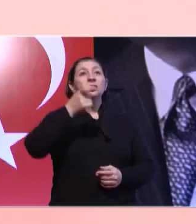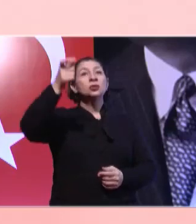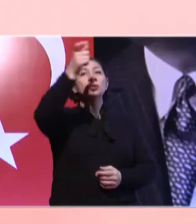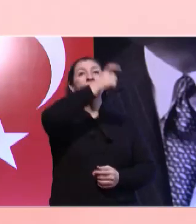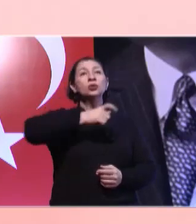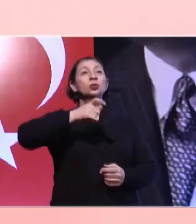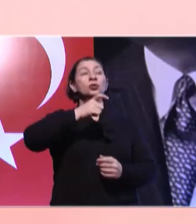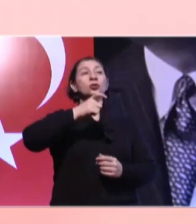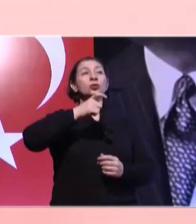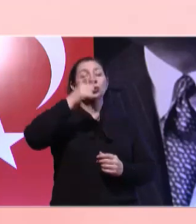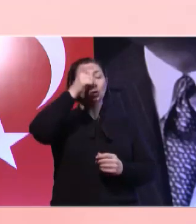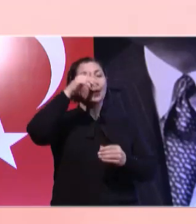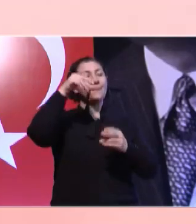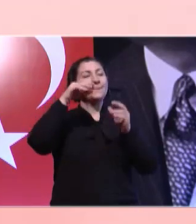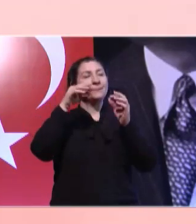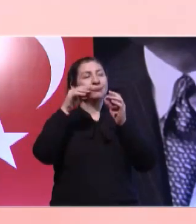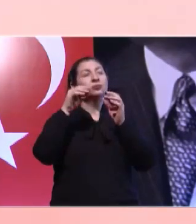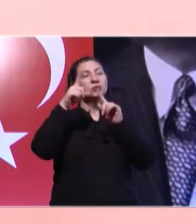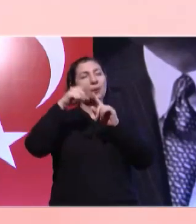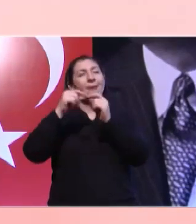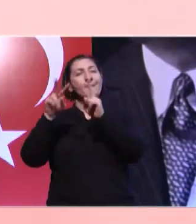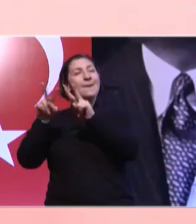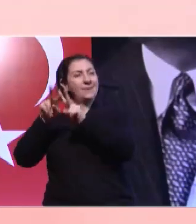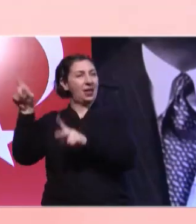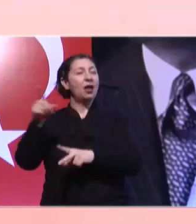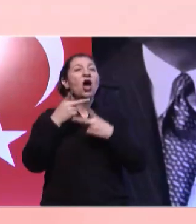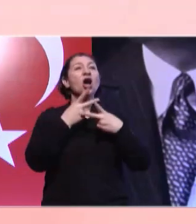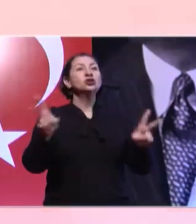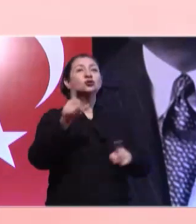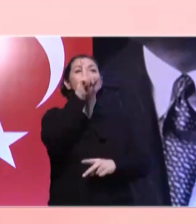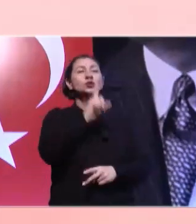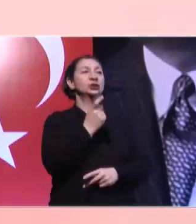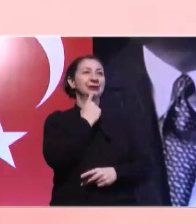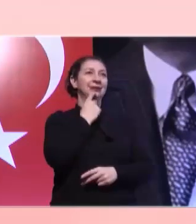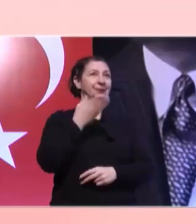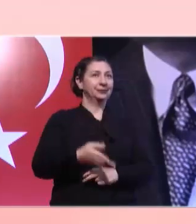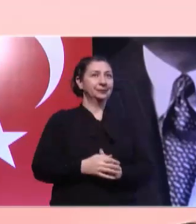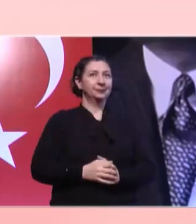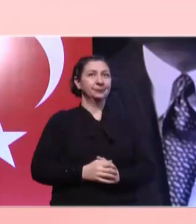Türkiye Büyük Millet Meclisi'nin açılışının 100. yılı.